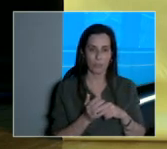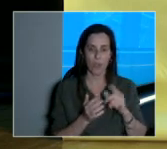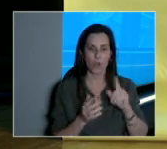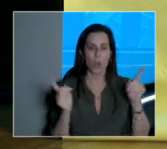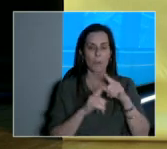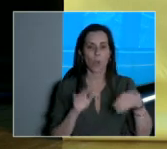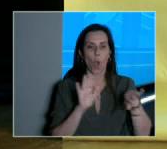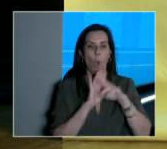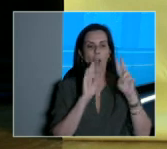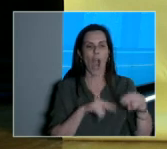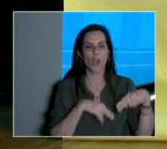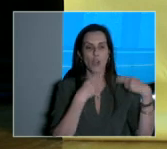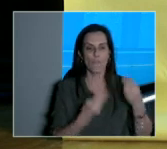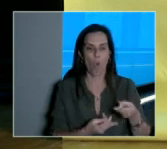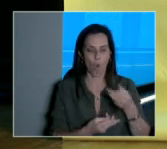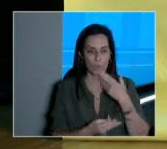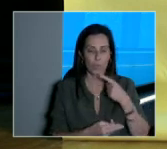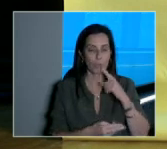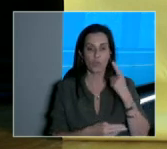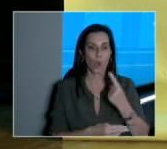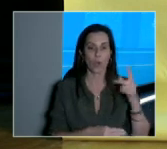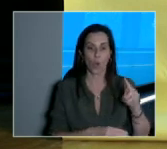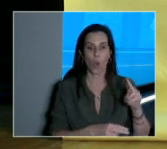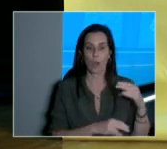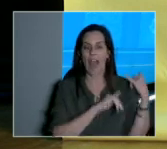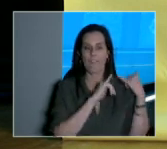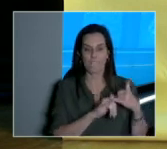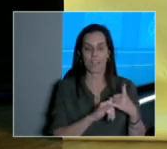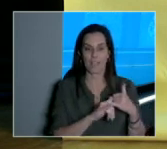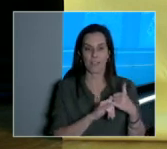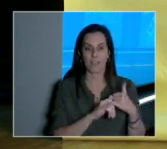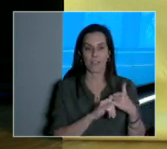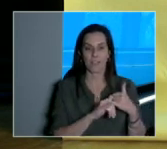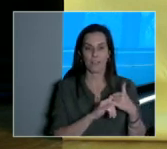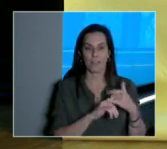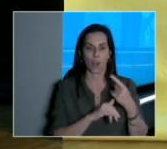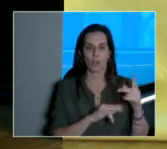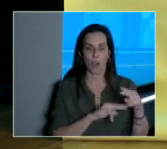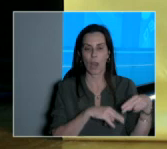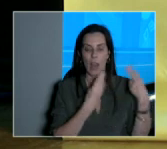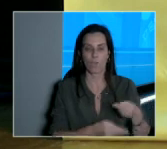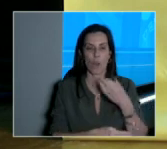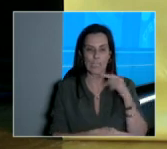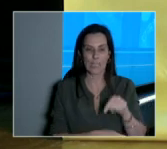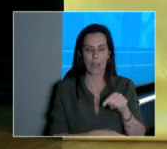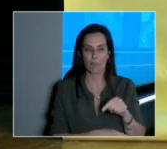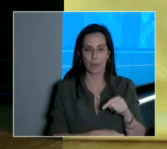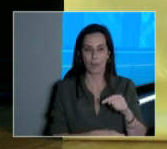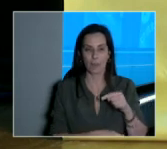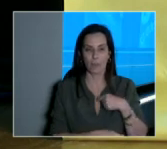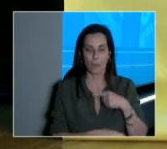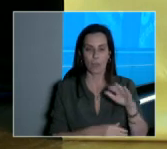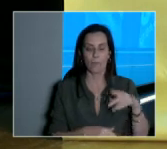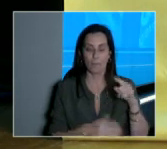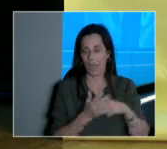השבות בעוד כמה שנים, ויגידו שכל אחד יכול להביא את, שכל אחד יוכל לבוא לארץ, כי אנחנו בשם